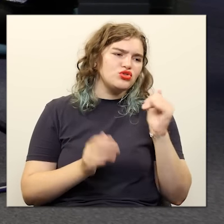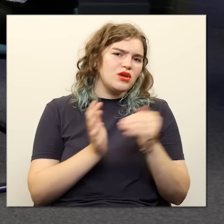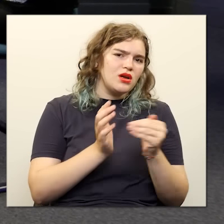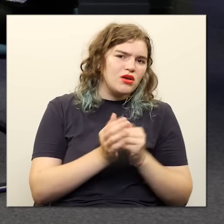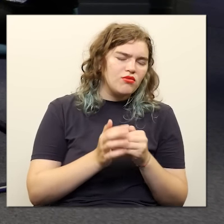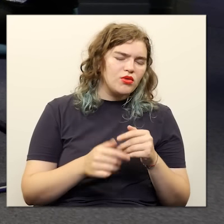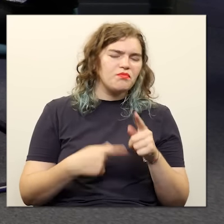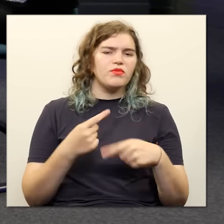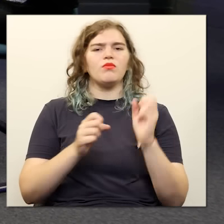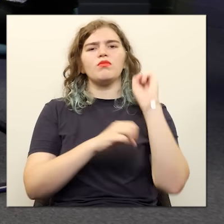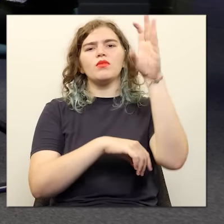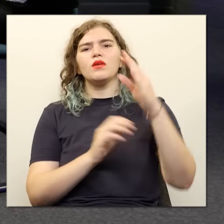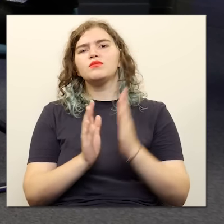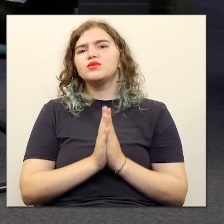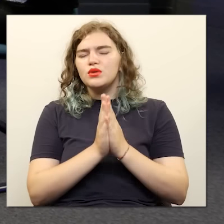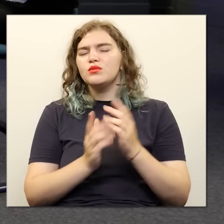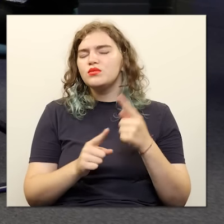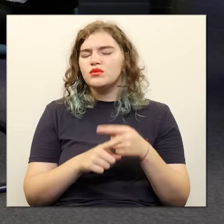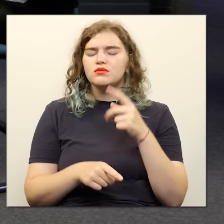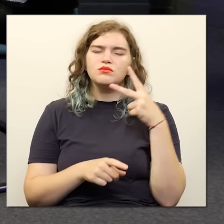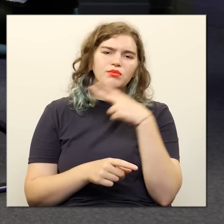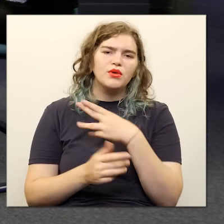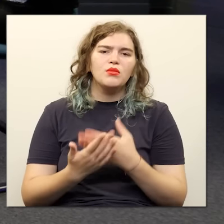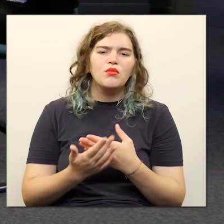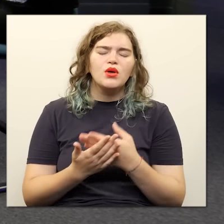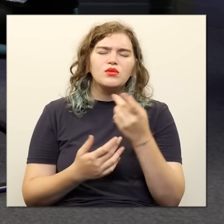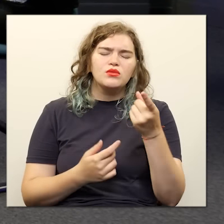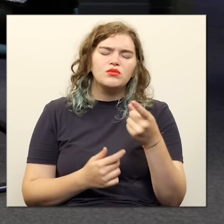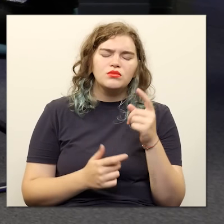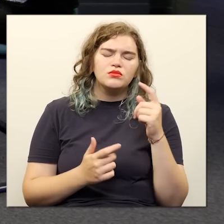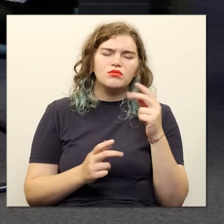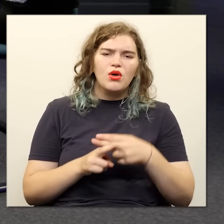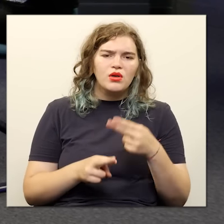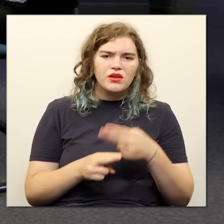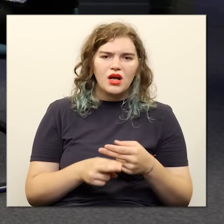O mai pus peste rudă rugăciuni și post pentru bolnavi.